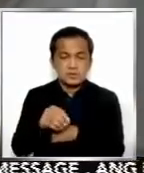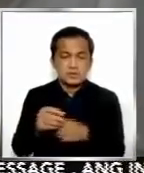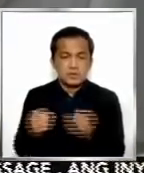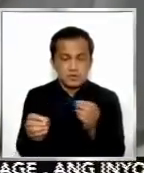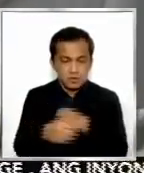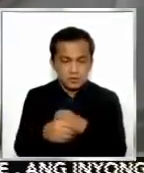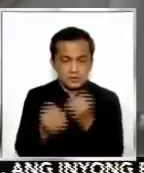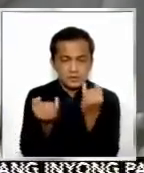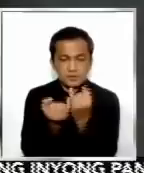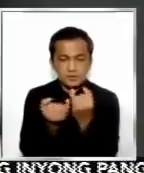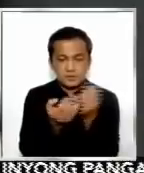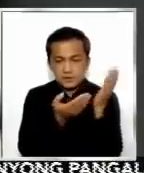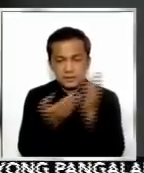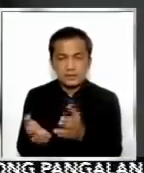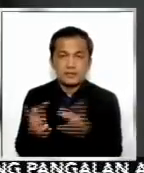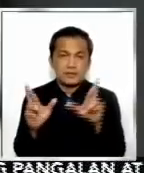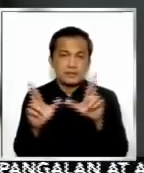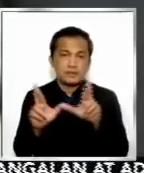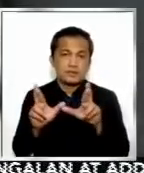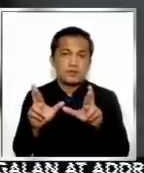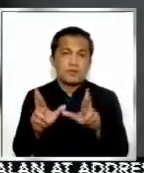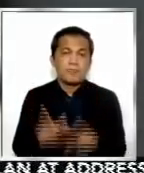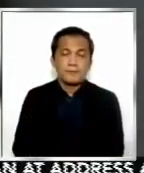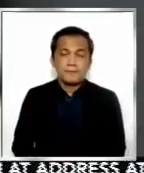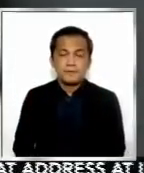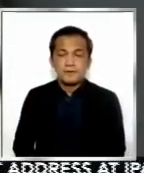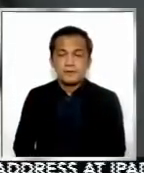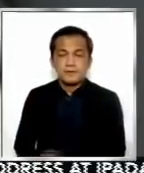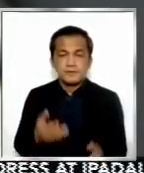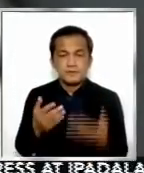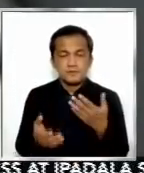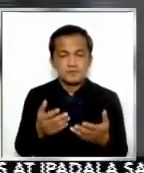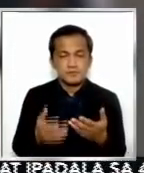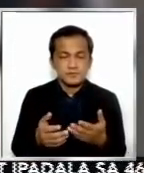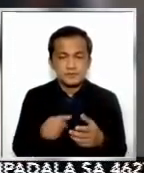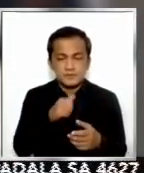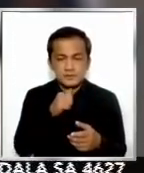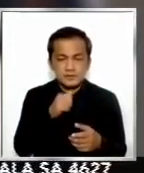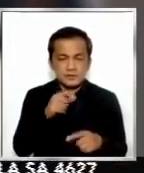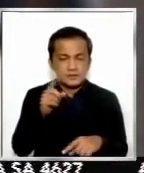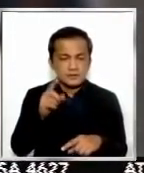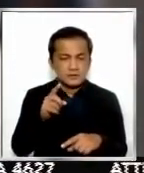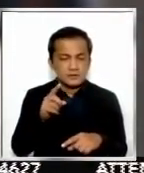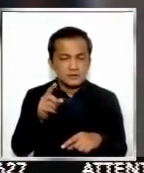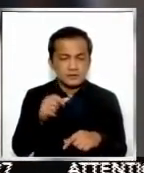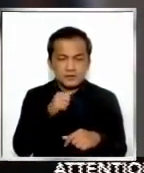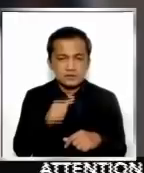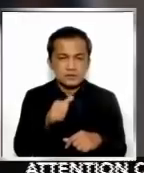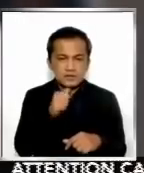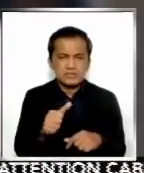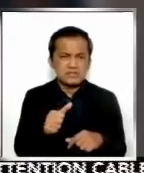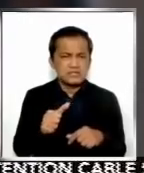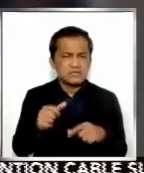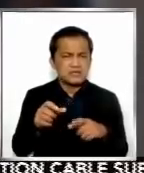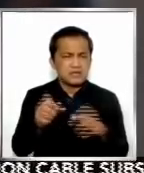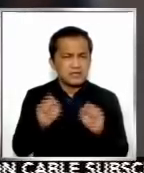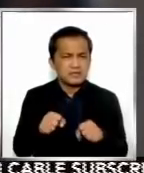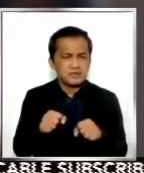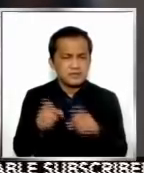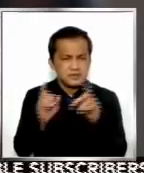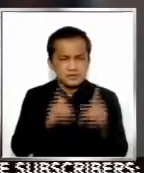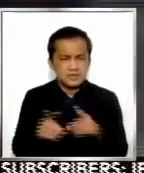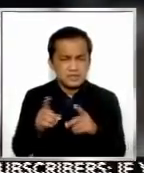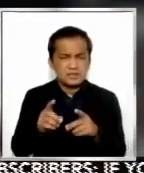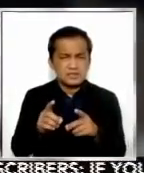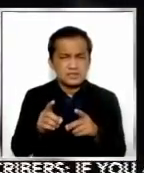ang mga resibo. Baka hindi lang aware yung dialysis center. Kasi alam talaga nila na up to 90 days.